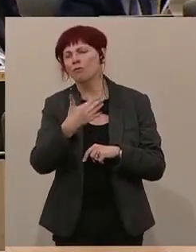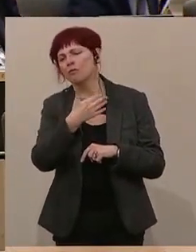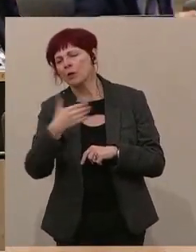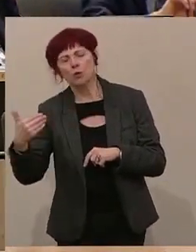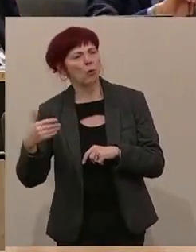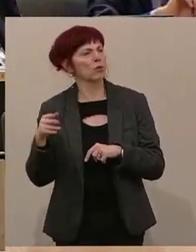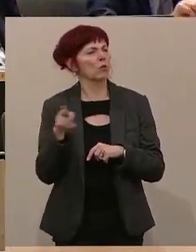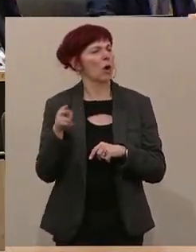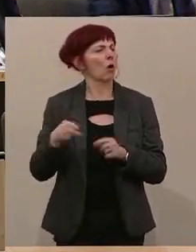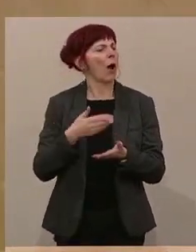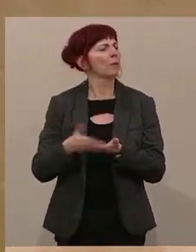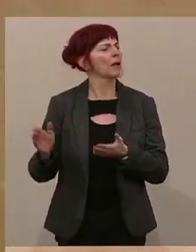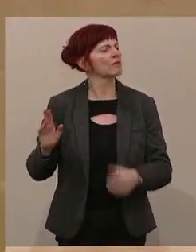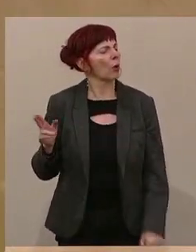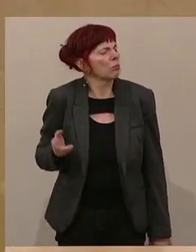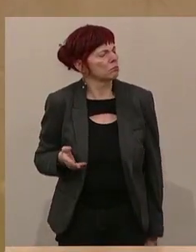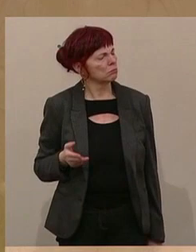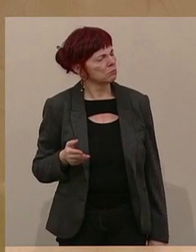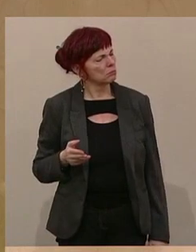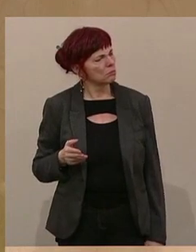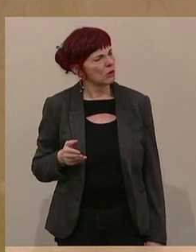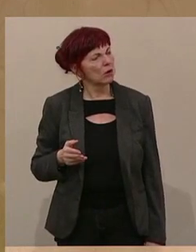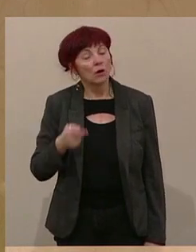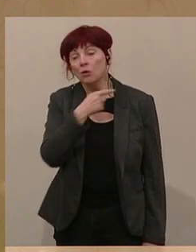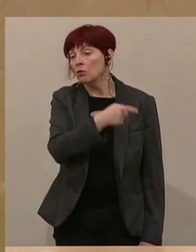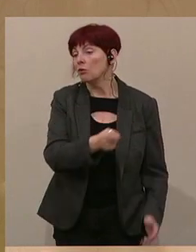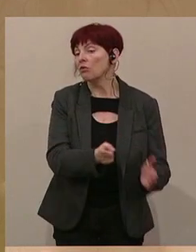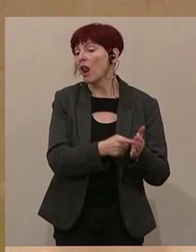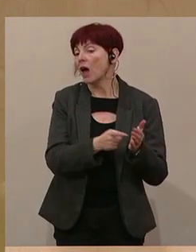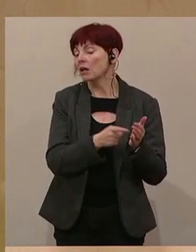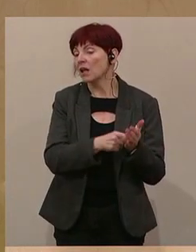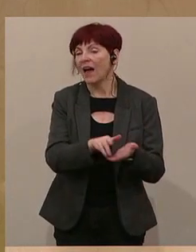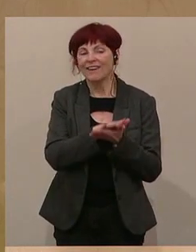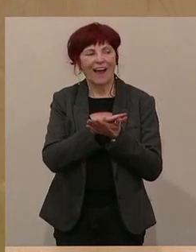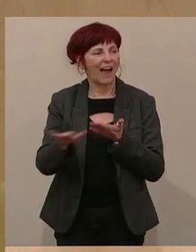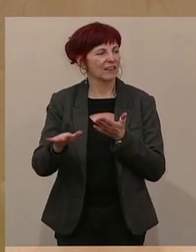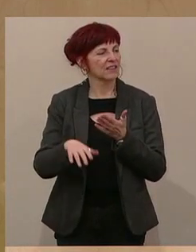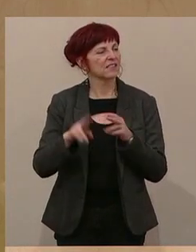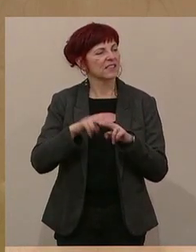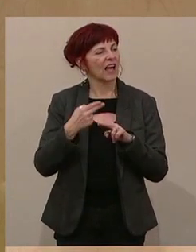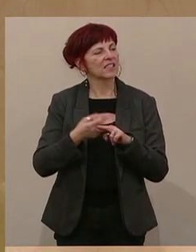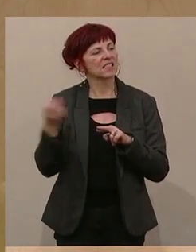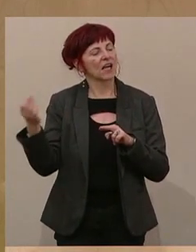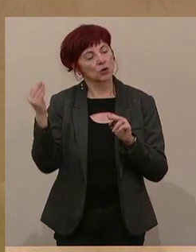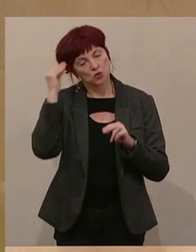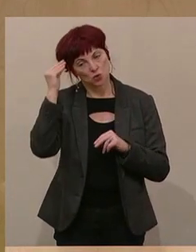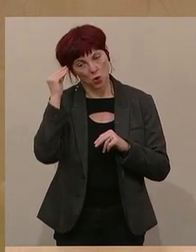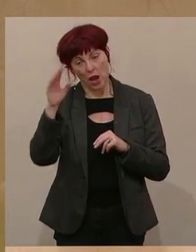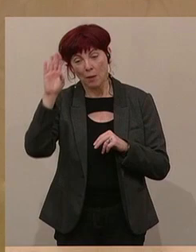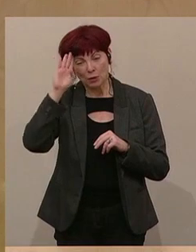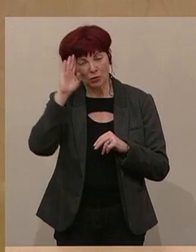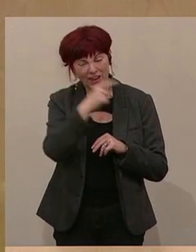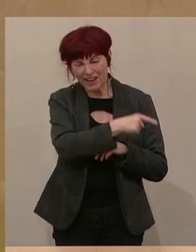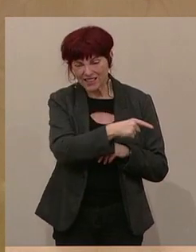Sie fordern eine gratis Ganztagsschule und Sie wissen, dass die Regierung bis zum Jahr